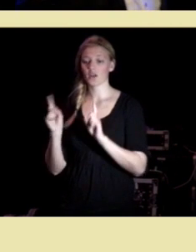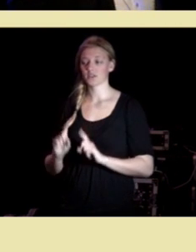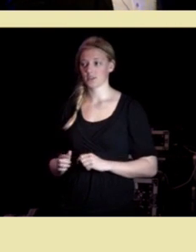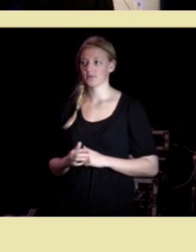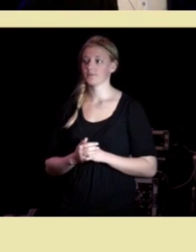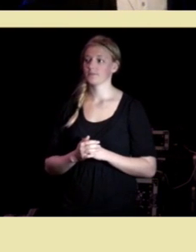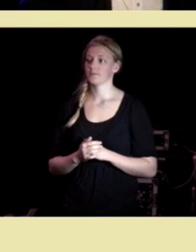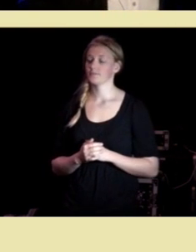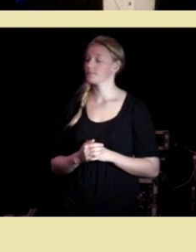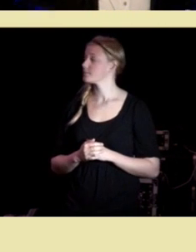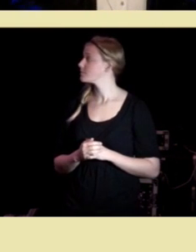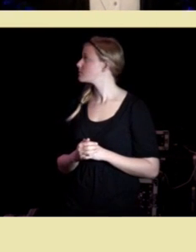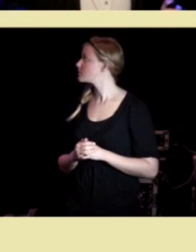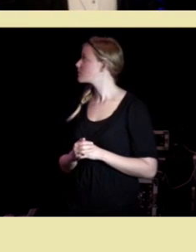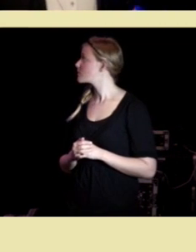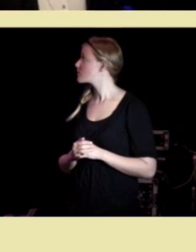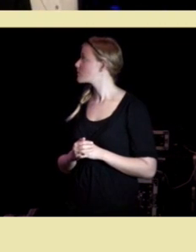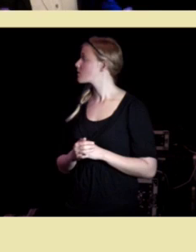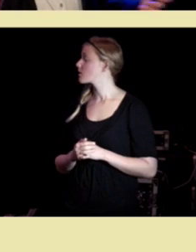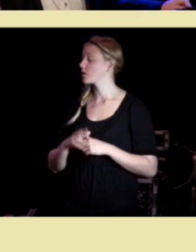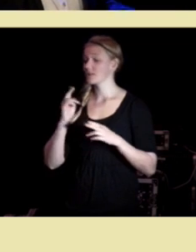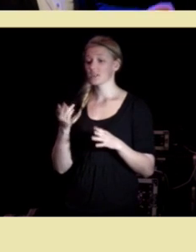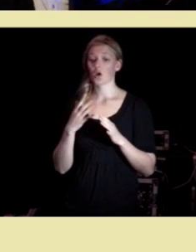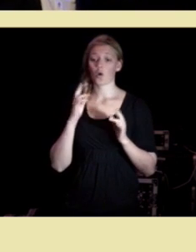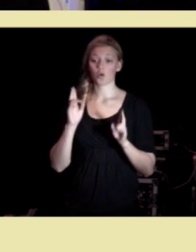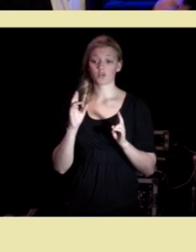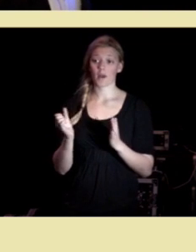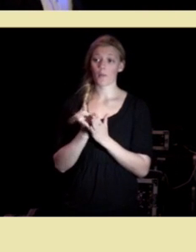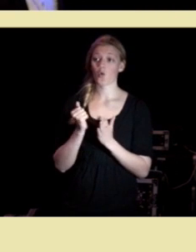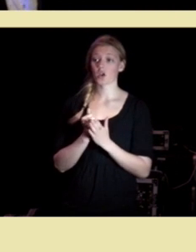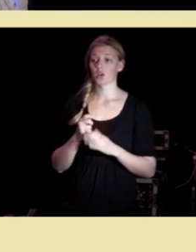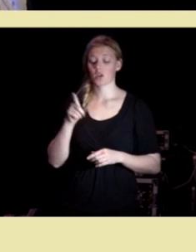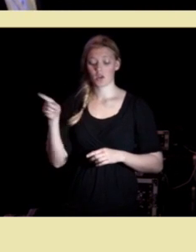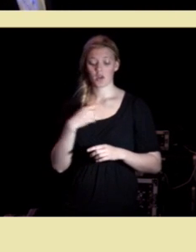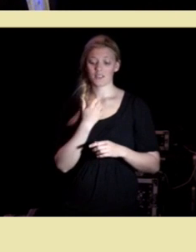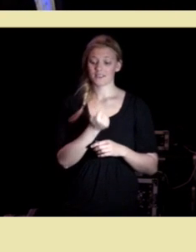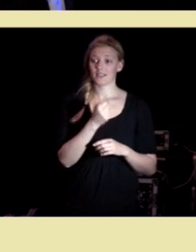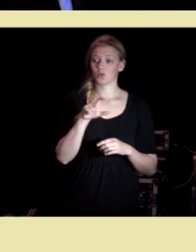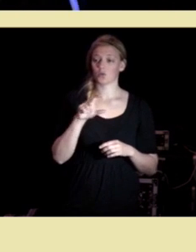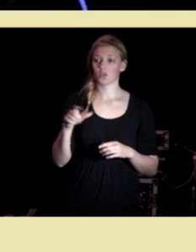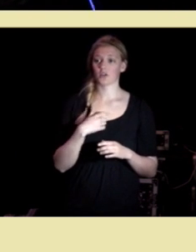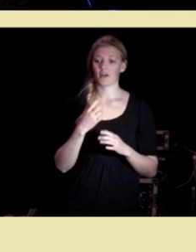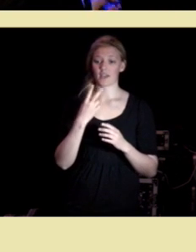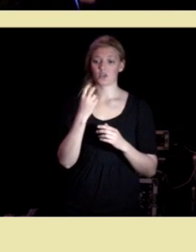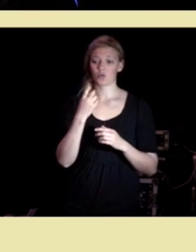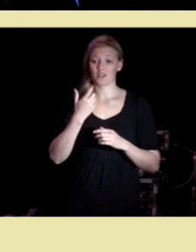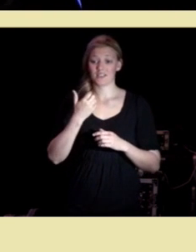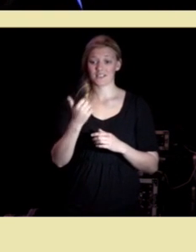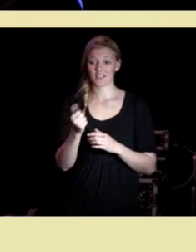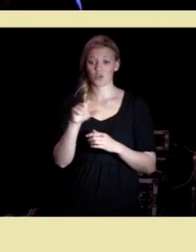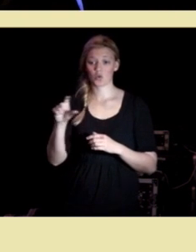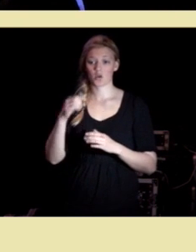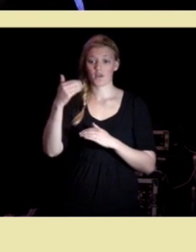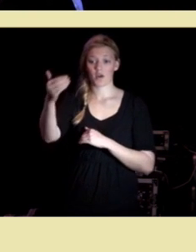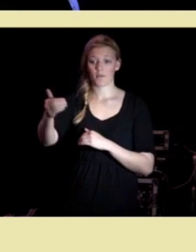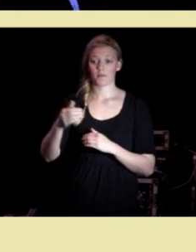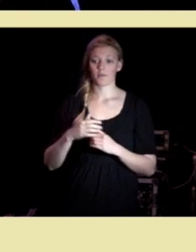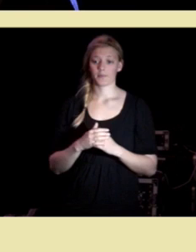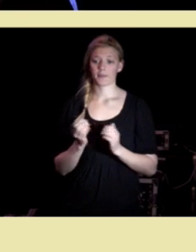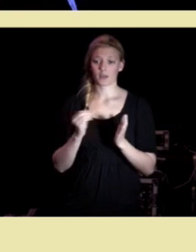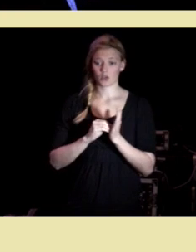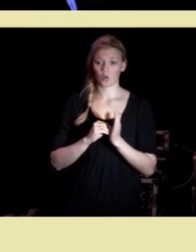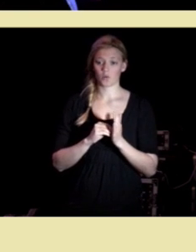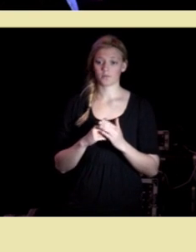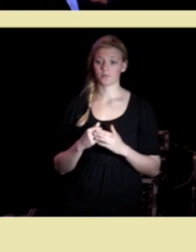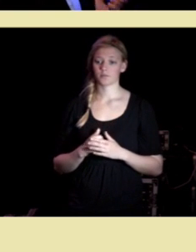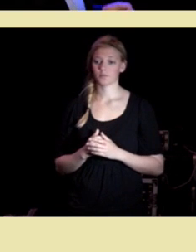kontrollene. Og de skal også være booket. En 6-måneders kontroll skal stå her 26 uker frem. Og da prøver vi å få til, kan